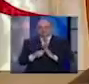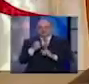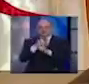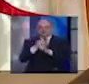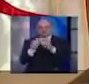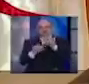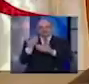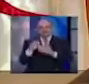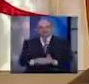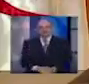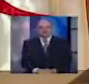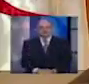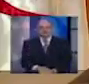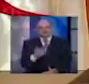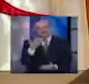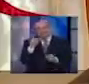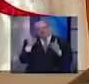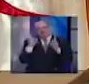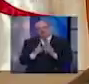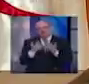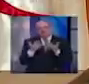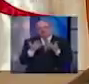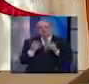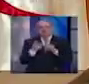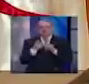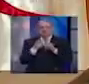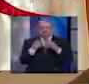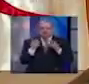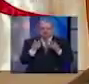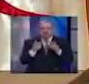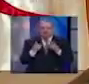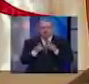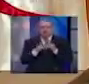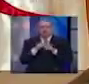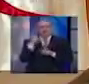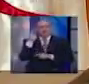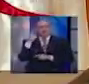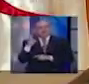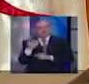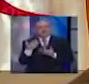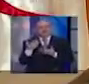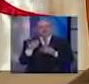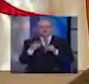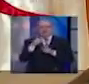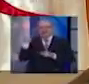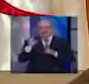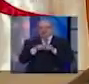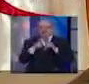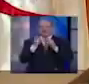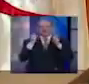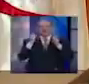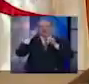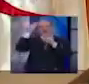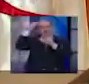اشتي كاترينغ واسمها الفراشه اكسيتيرا من لونجي يعني هذه انت غافتك الفراشه اكسيتيرا سي بي دي جي دار